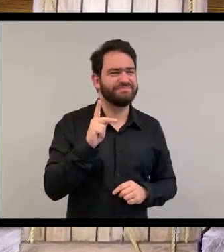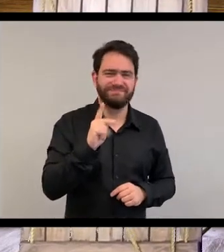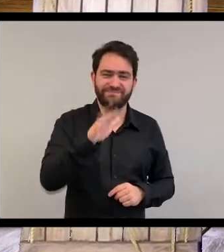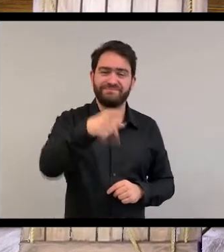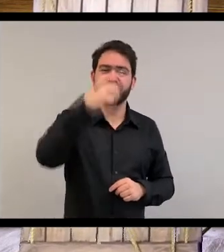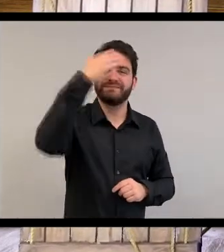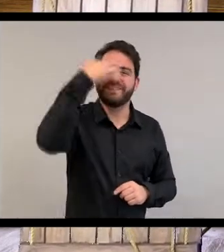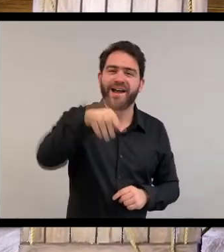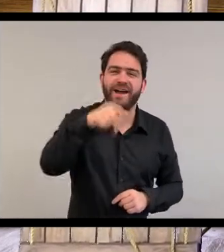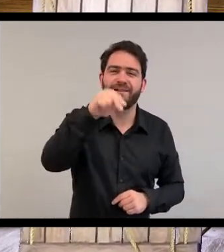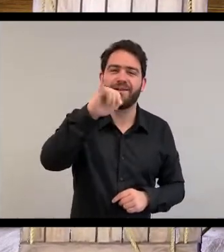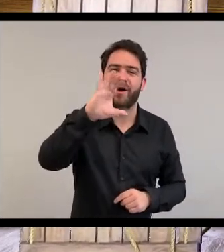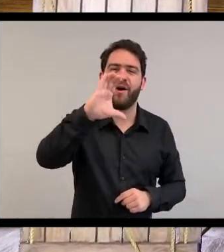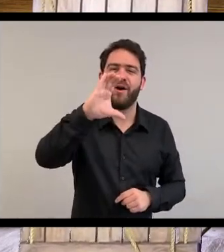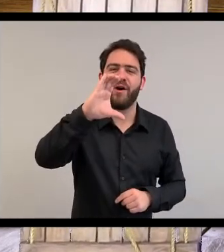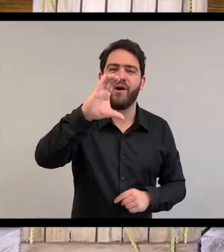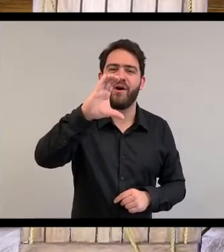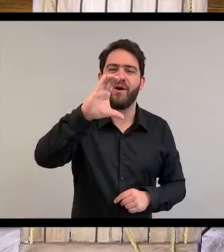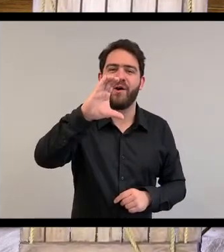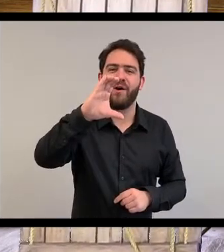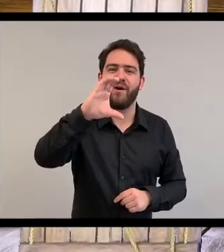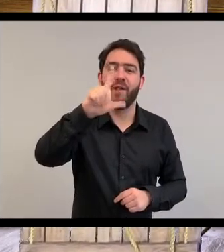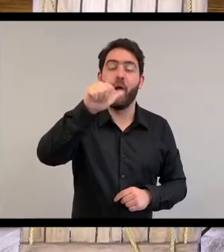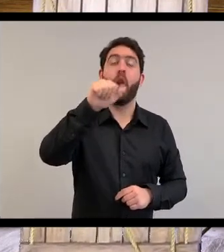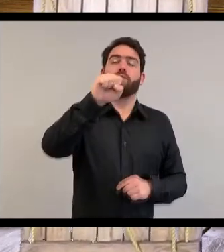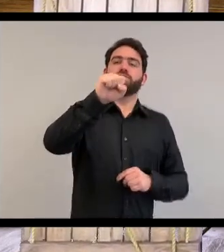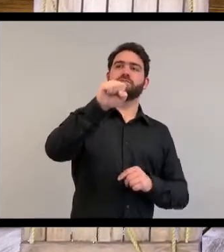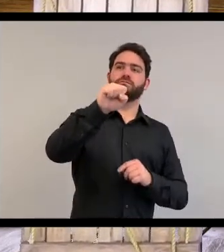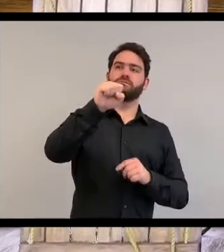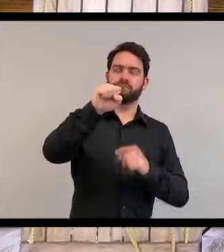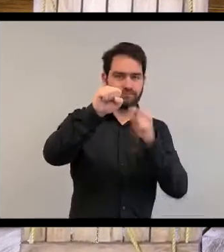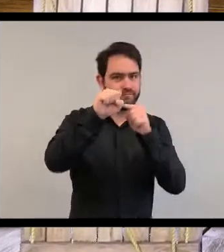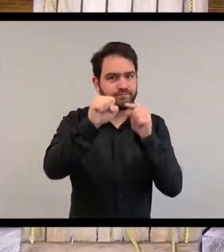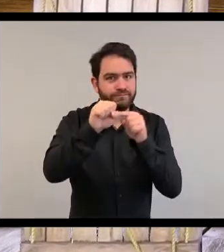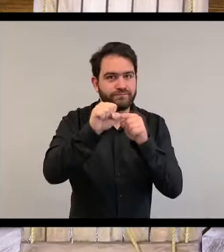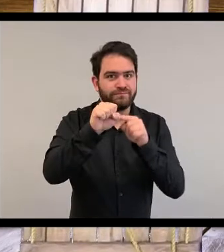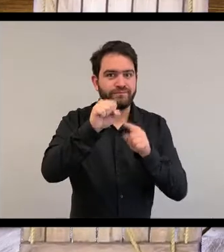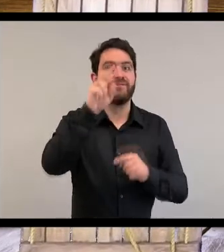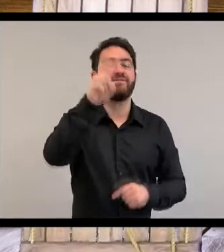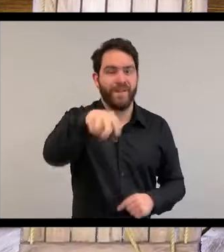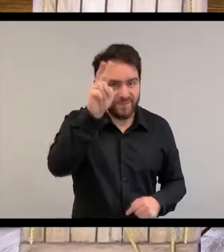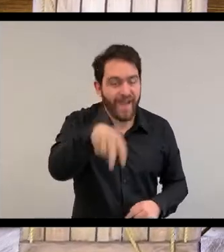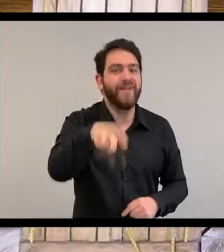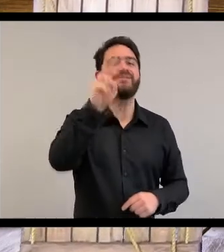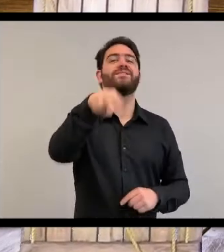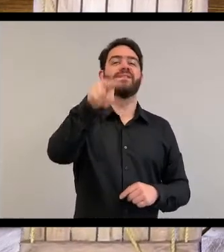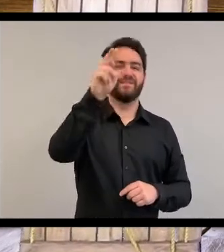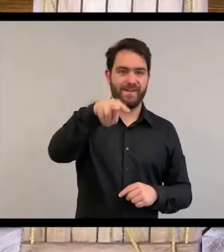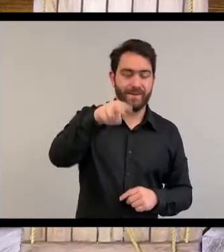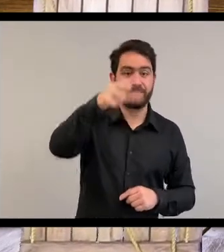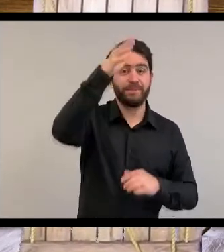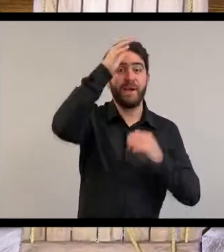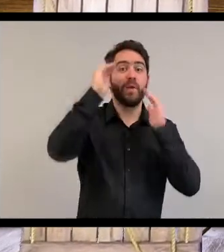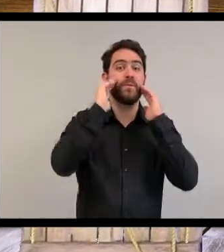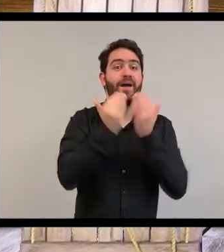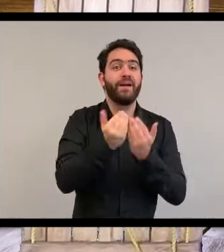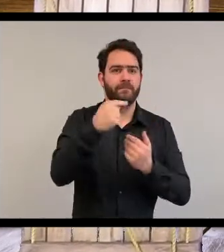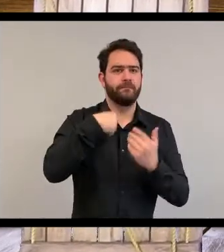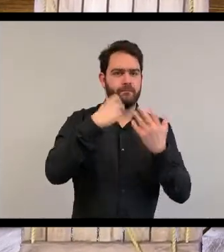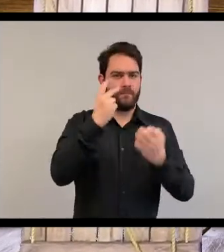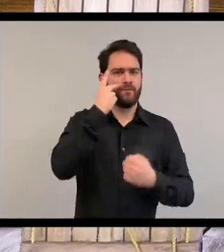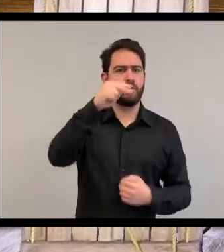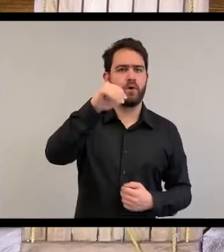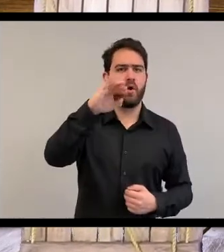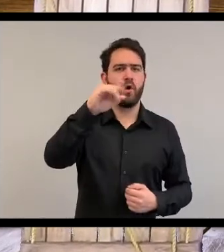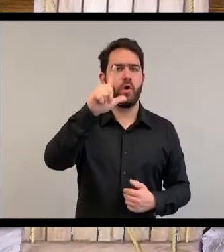Labollé. » « Nick, c'est bien Saint-Nicolas! C'est comme ça qu'on l'appelle chez nous! » l pas Père Noël! » l'appelle Saint-Nicolas!